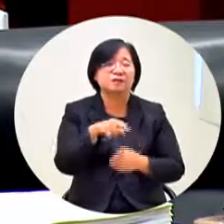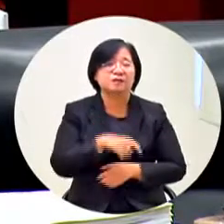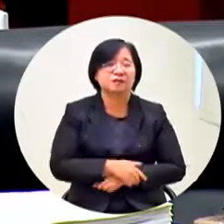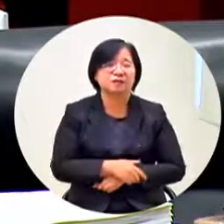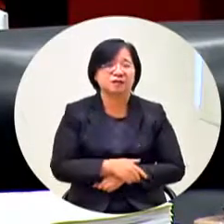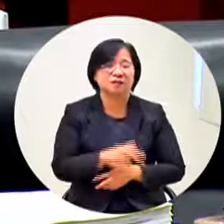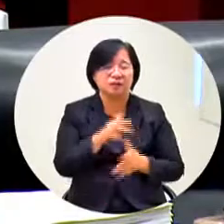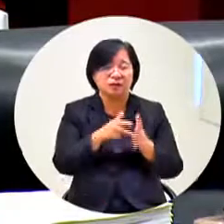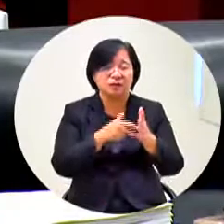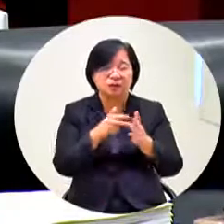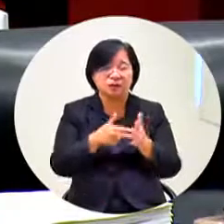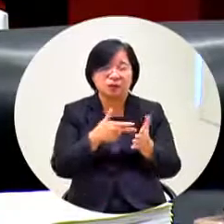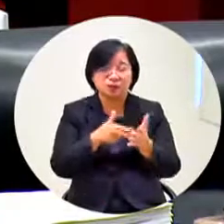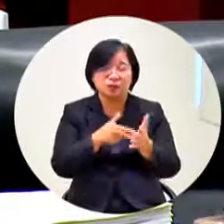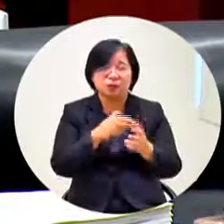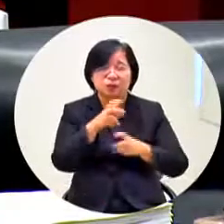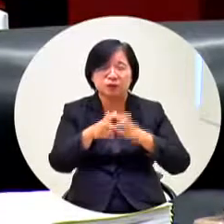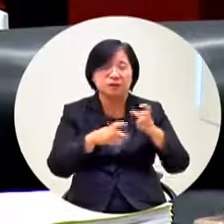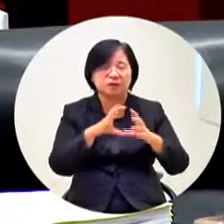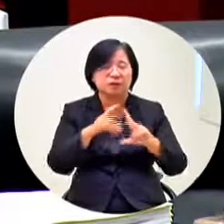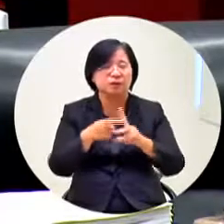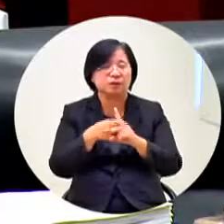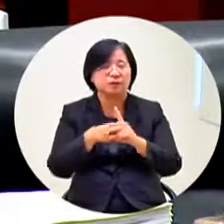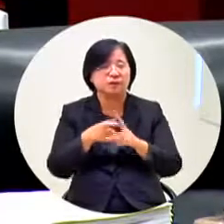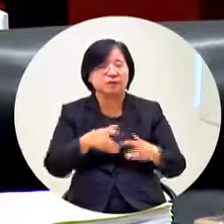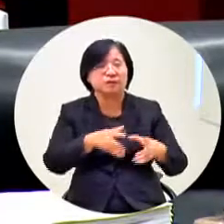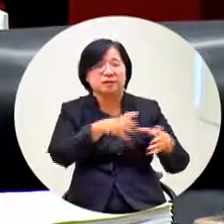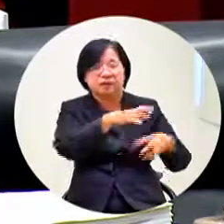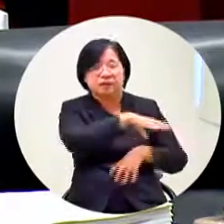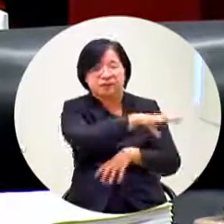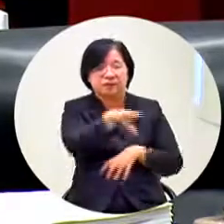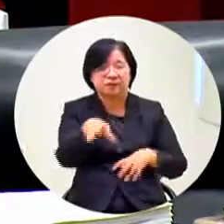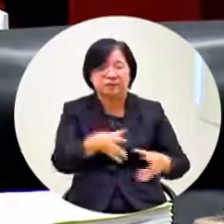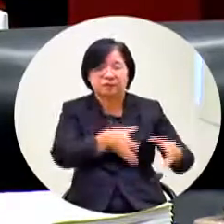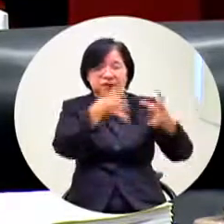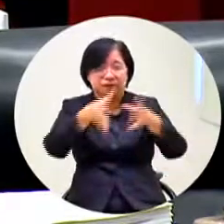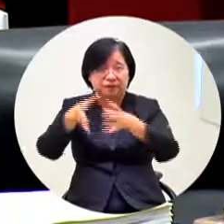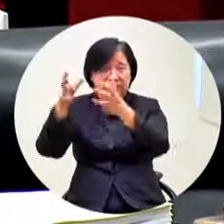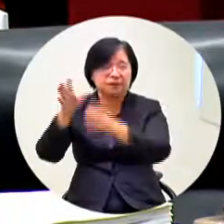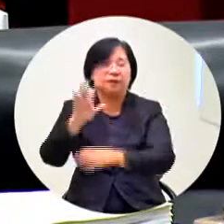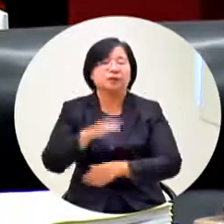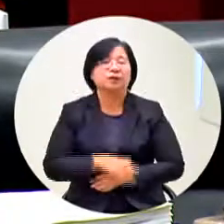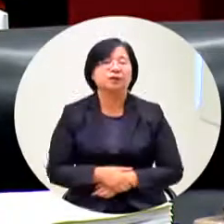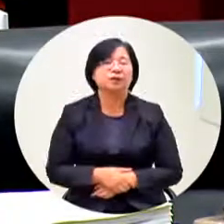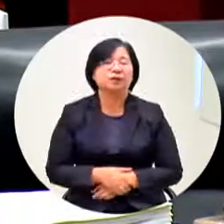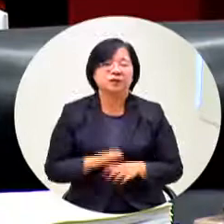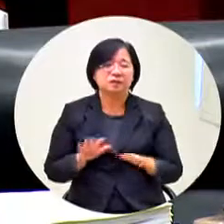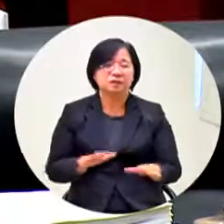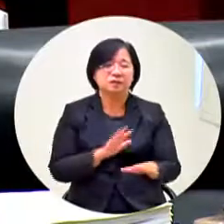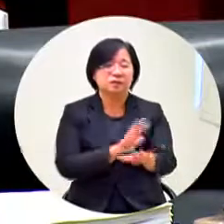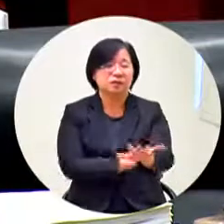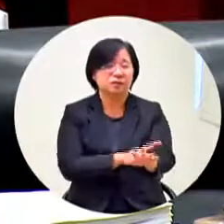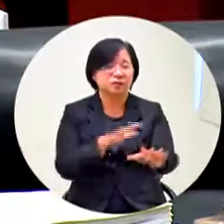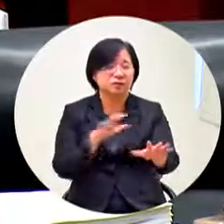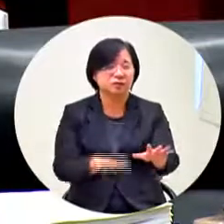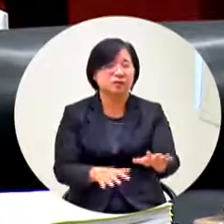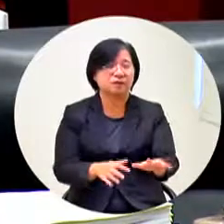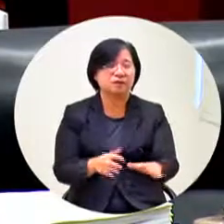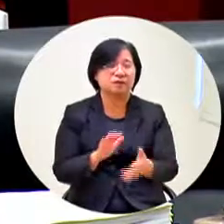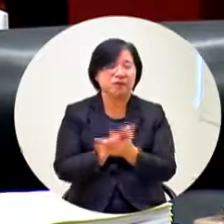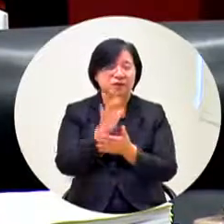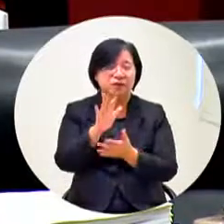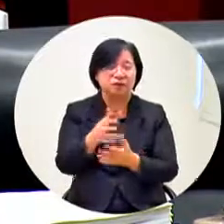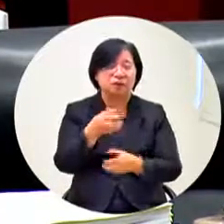边有公园以外，旁边都是大楼林立。那现在从左营后昌路大概就是整个右昌地